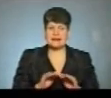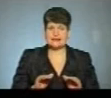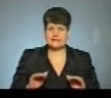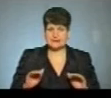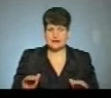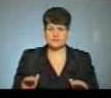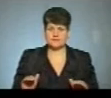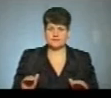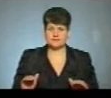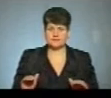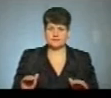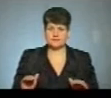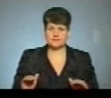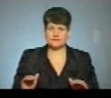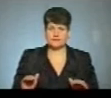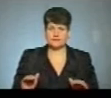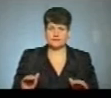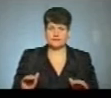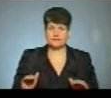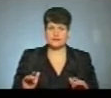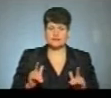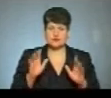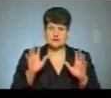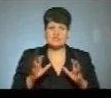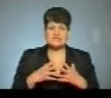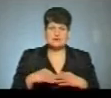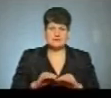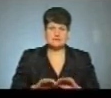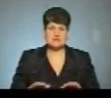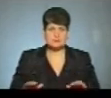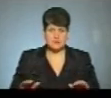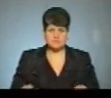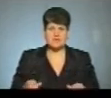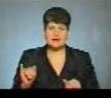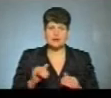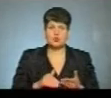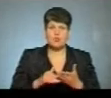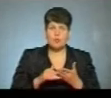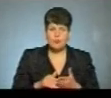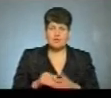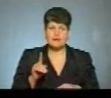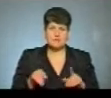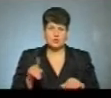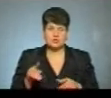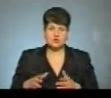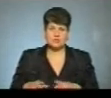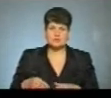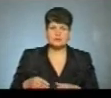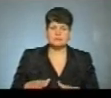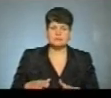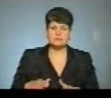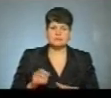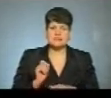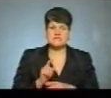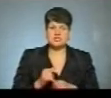для закону про сім'ям з дітьми. І допомоги, які періодичності призначаються для